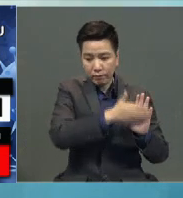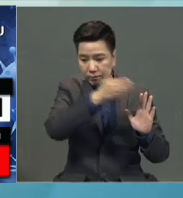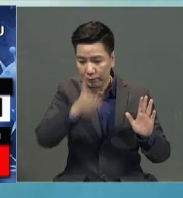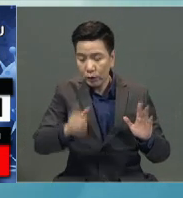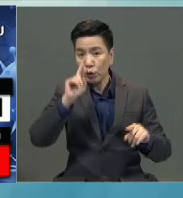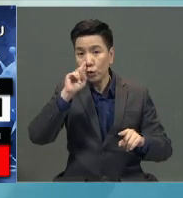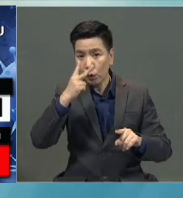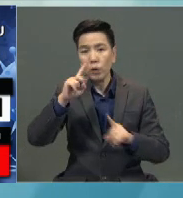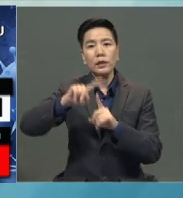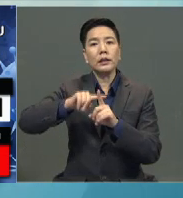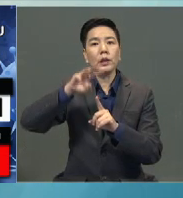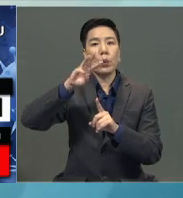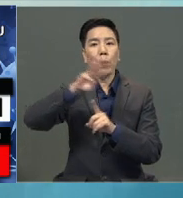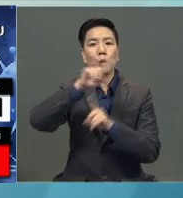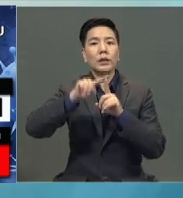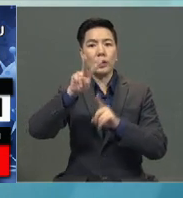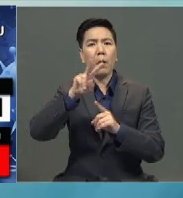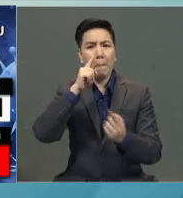รายทุกรายนี้เพราะเข้ามาก็ตรวจเชื้อในครั้งแรกไม่พบกับมาพบในครั้งที่สองก็คือช่วงวันที่2